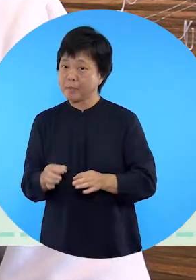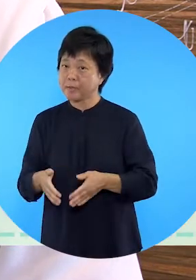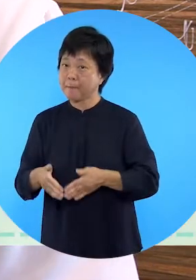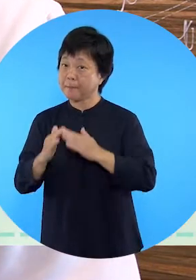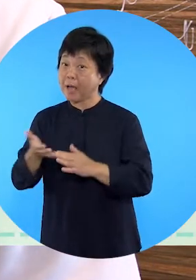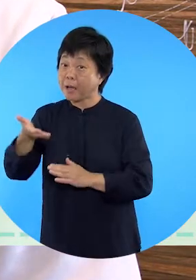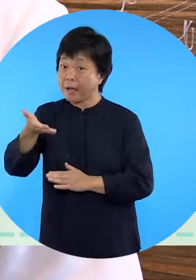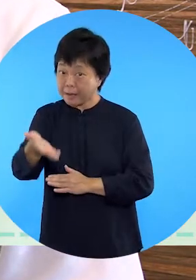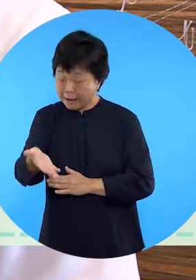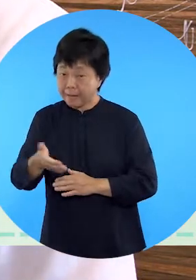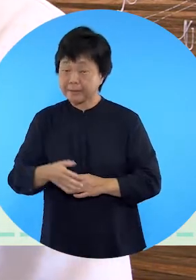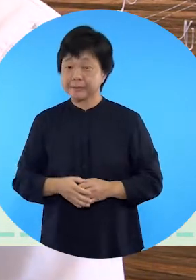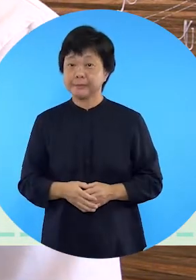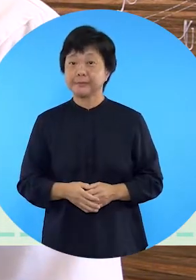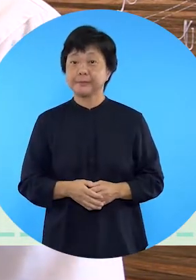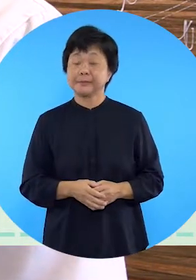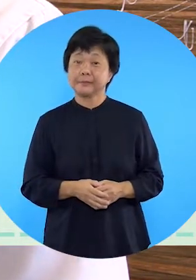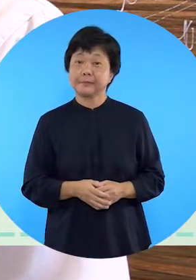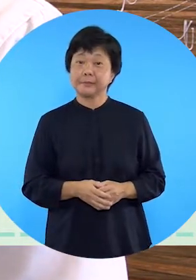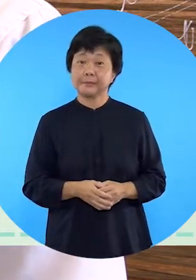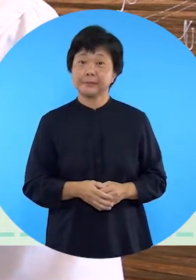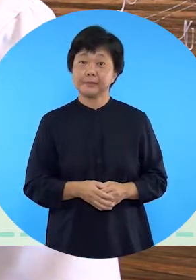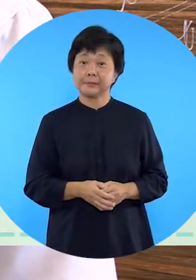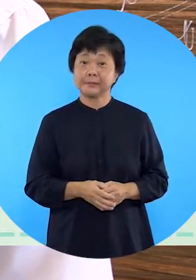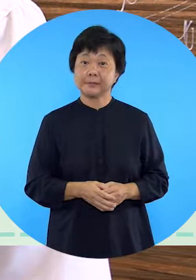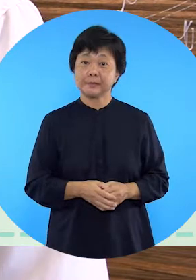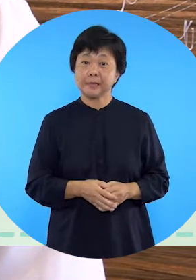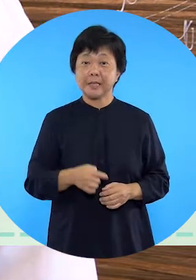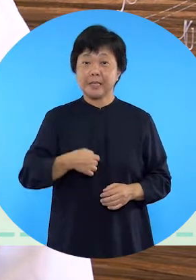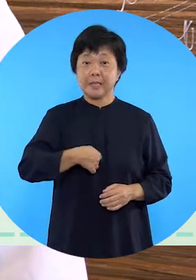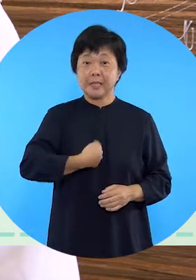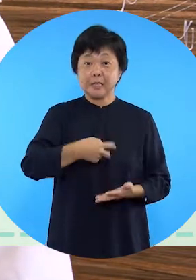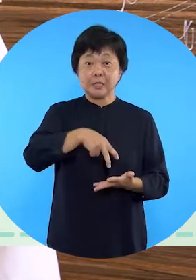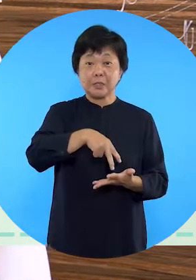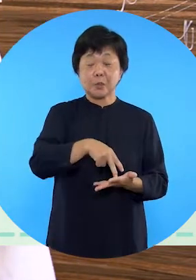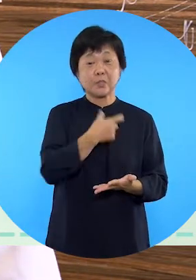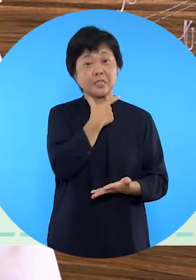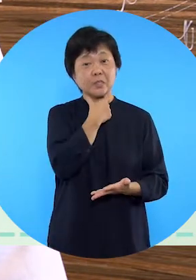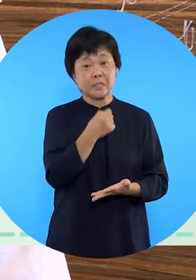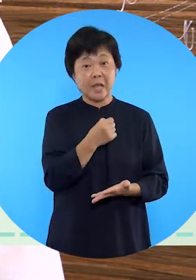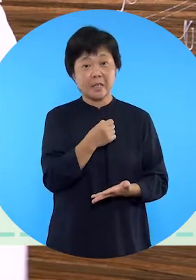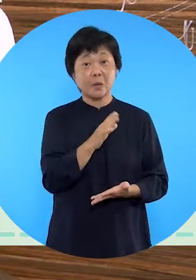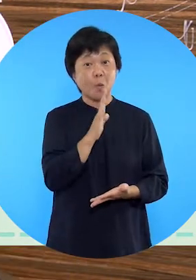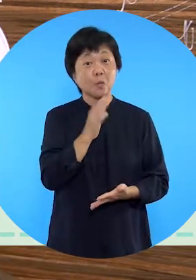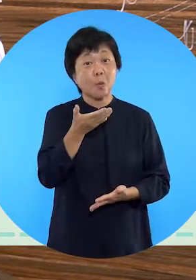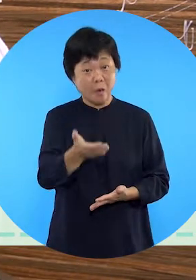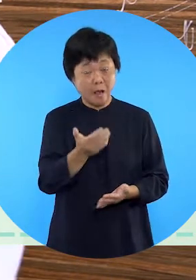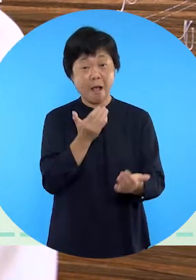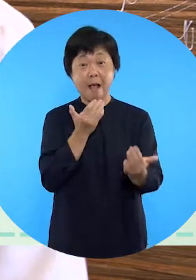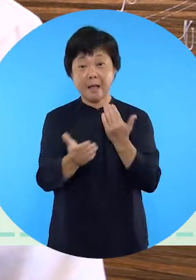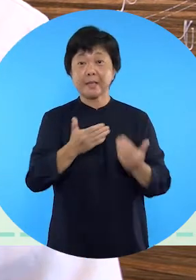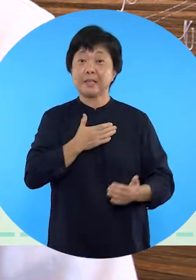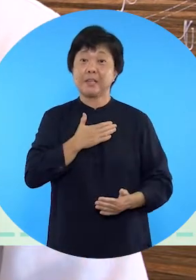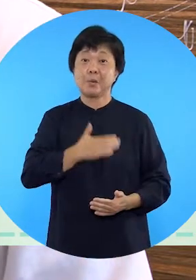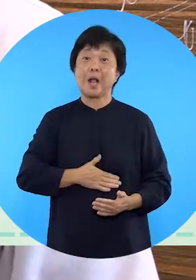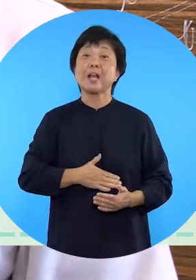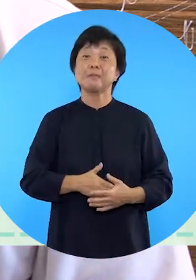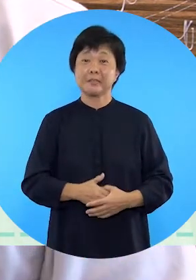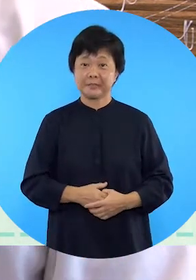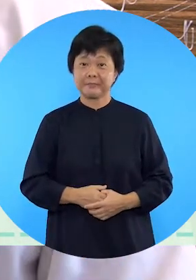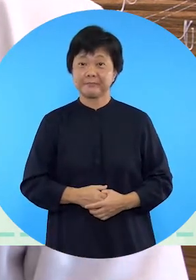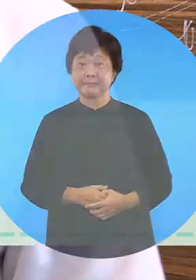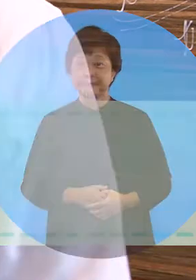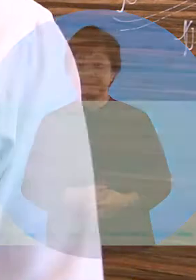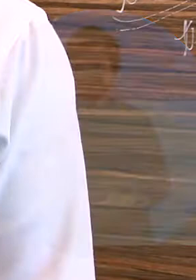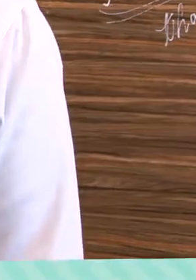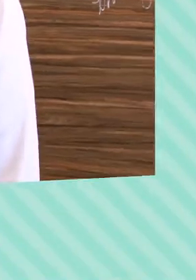必要があるのか、本当はもうそれを実行しても独立をしたいっていうのかとか、そういうのがより明確になるんじゃないかなと思います